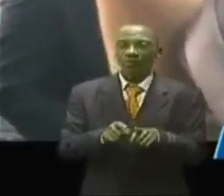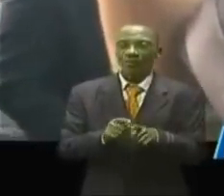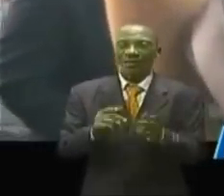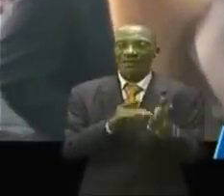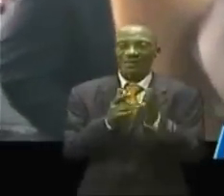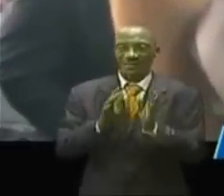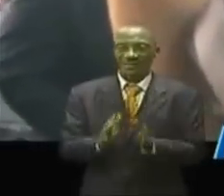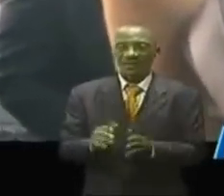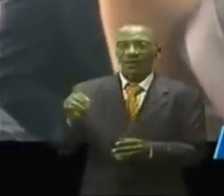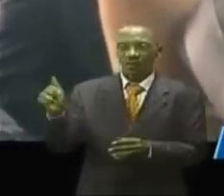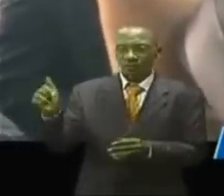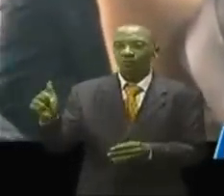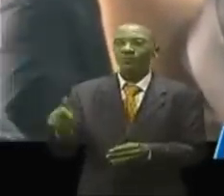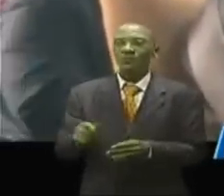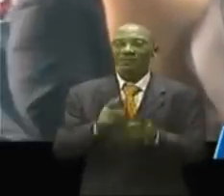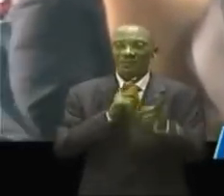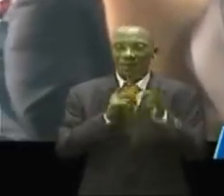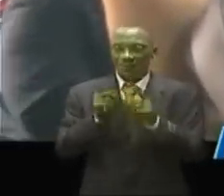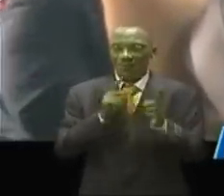Paix.